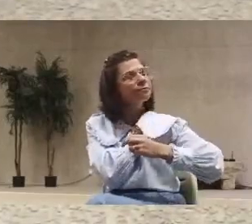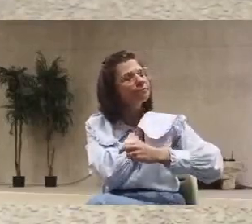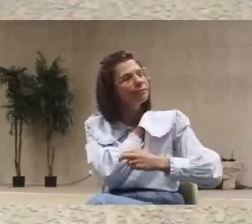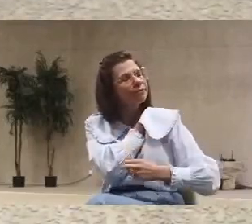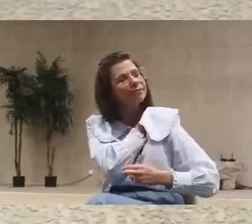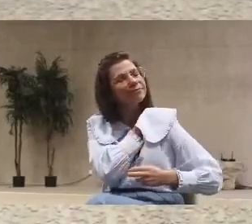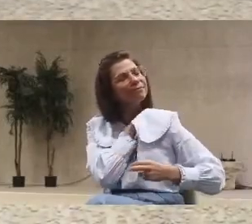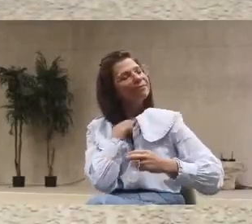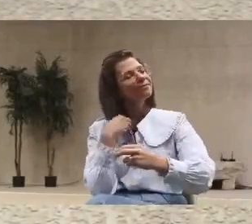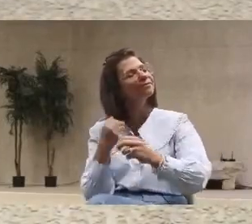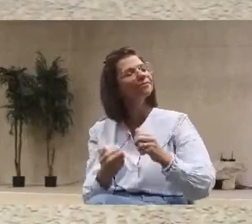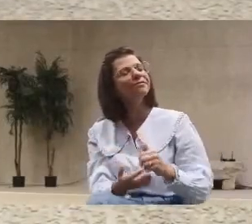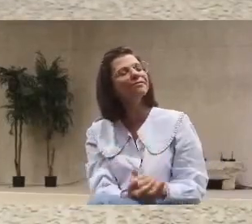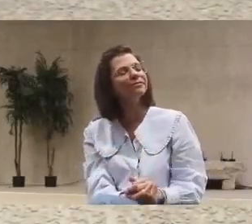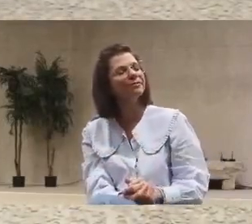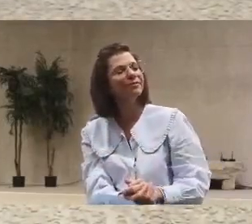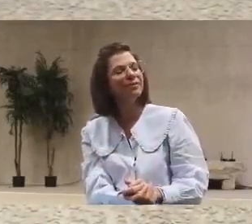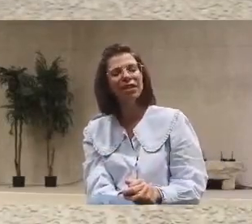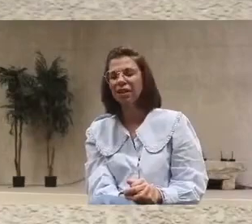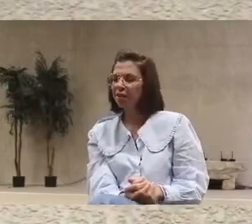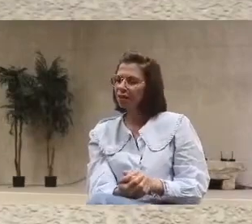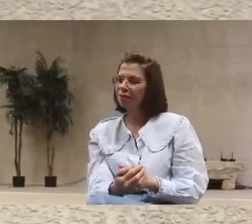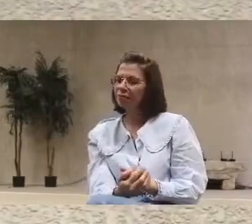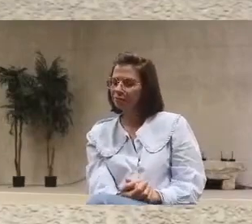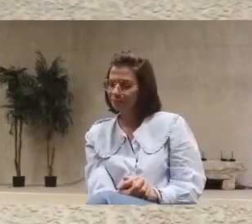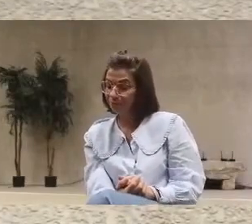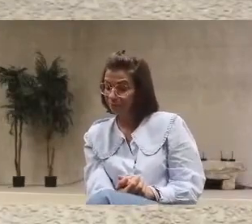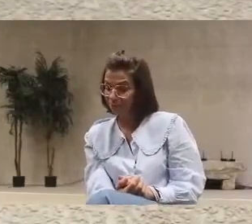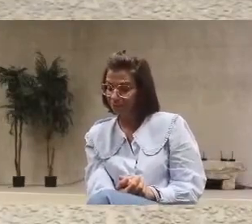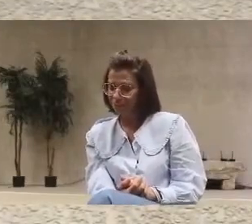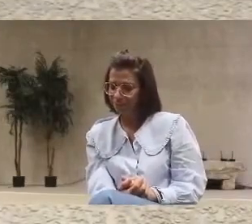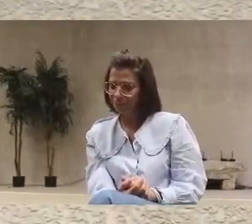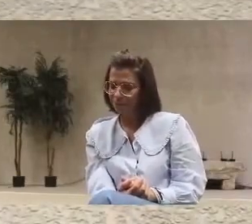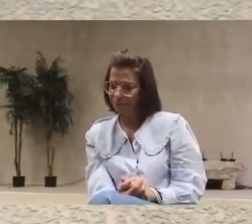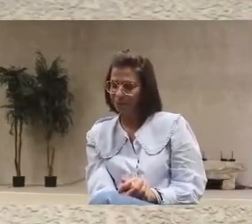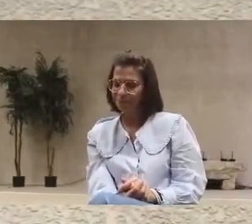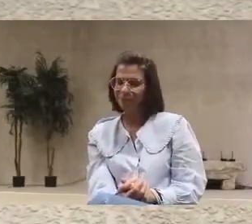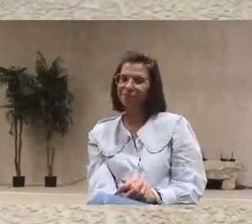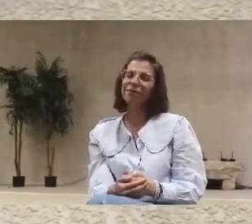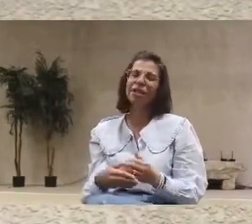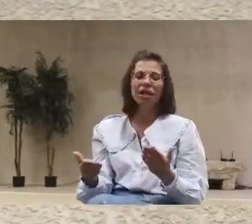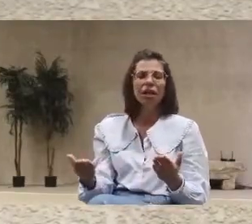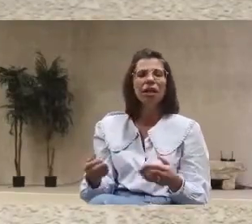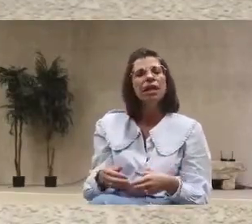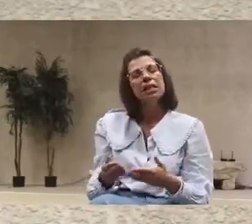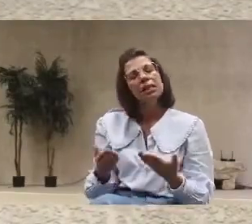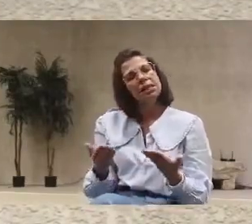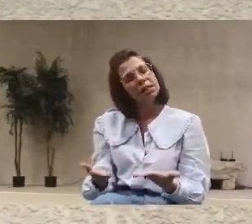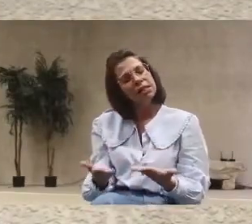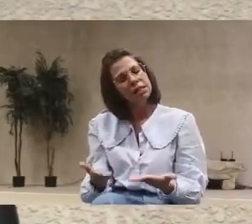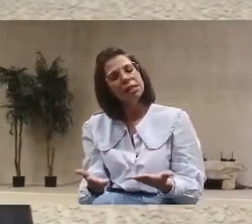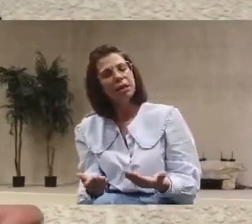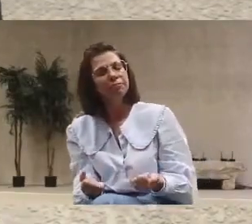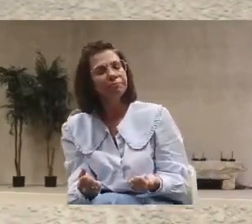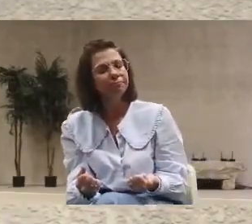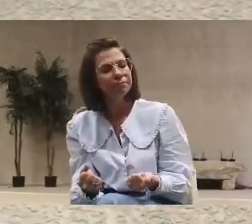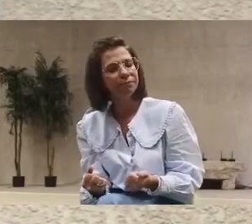qui va venir, le millénium. Mais néanmoins,